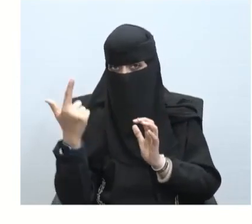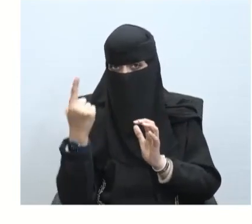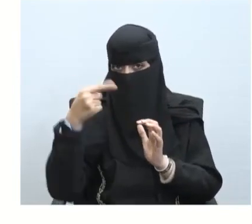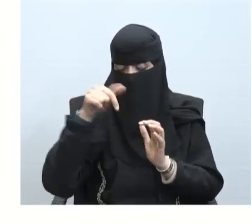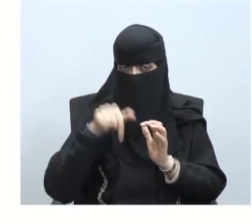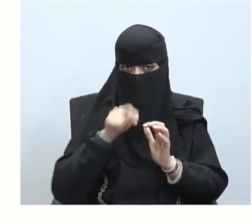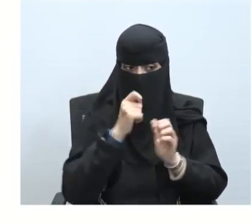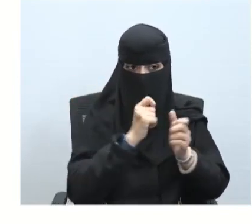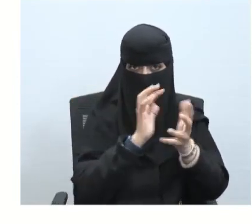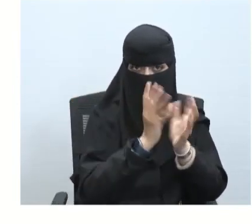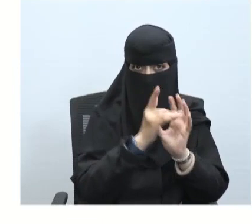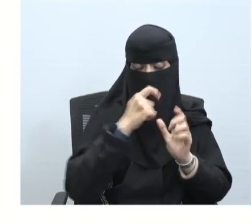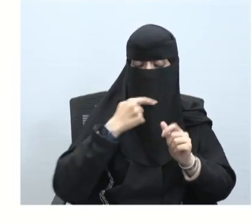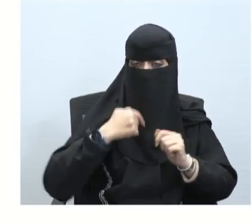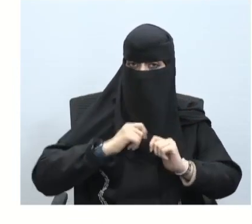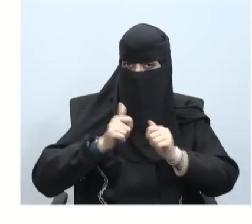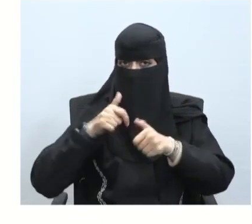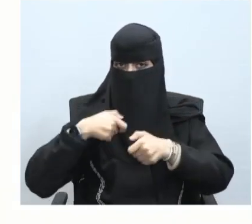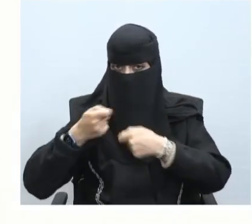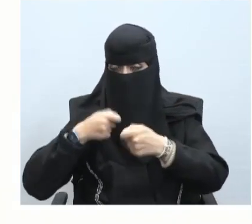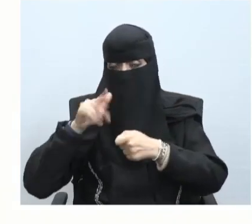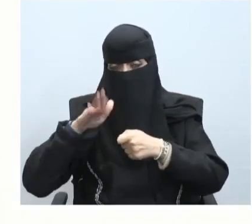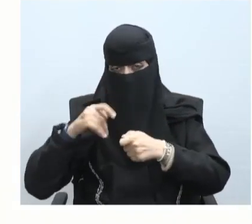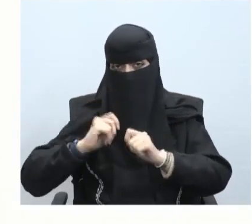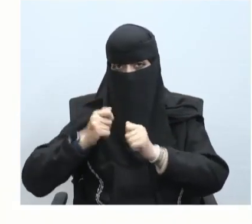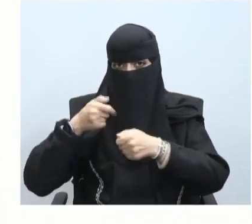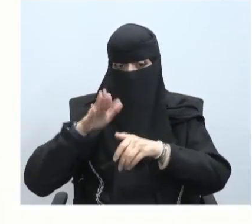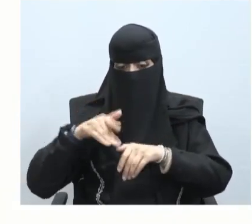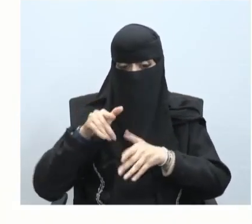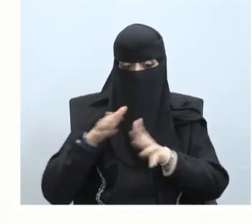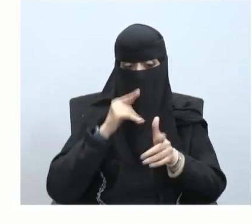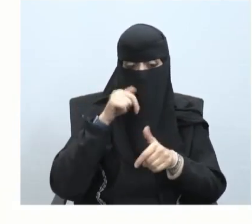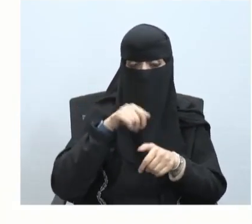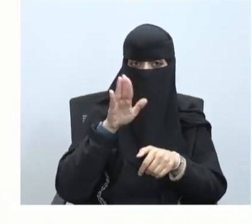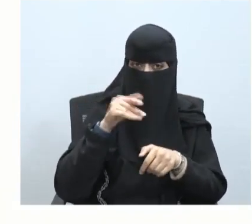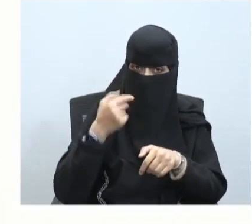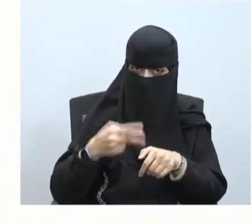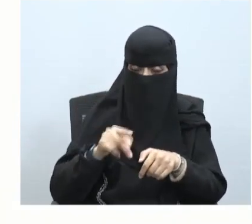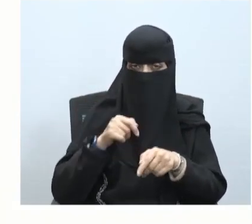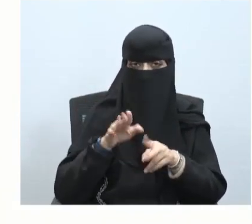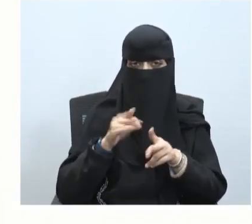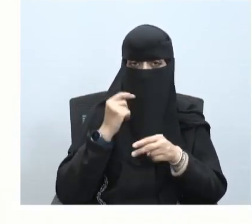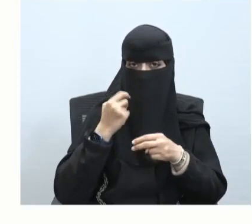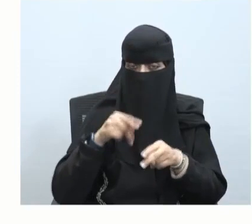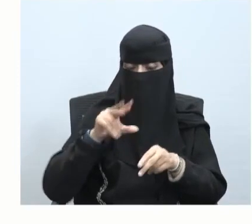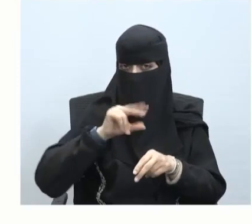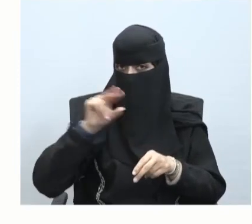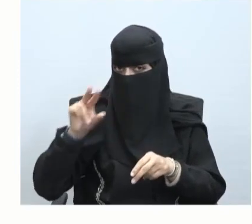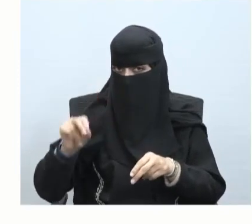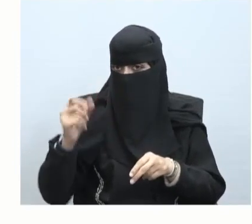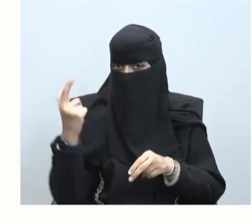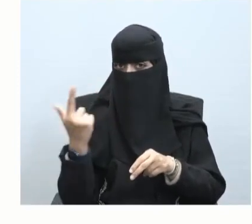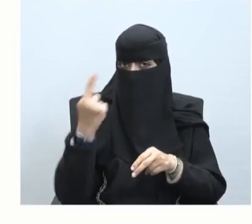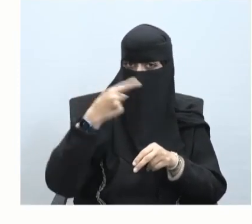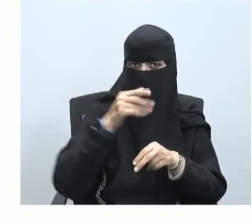ريالا نعم تكفي ابنائي بناتي اذا كانت هذا المبلغ مساوي ابنائي